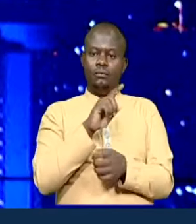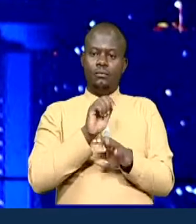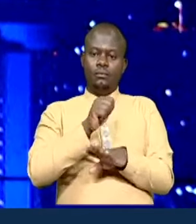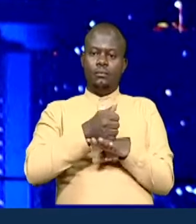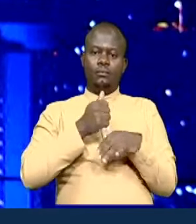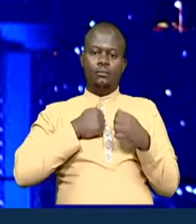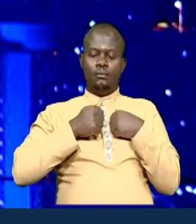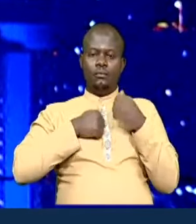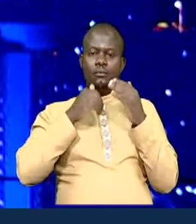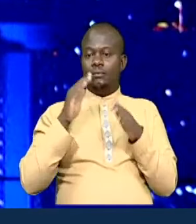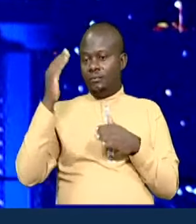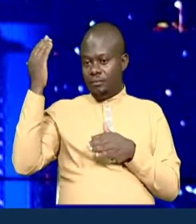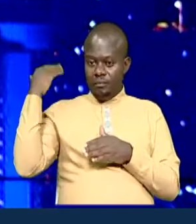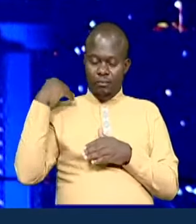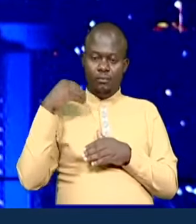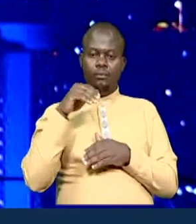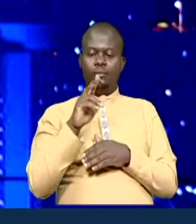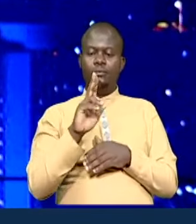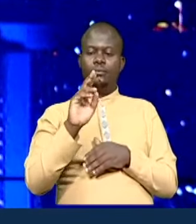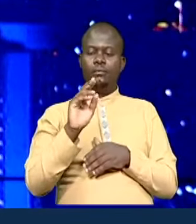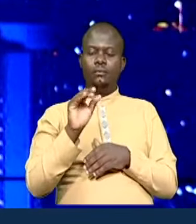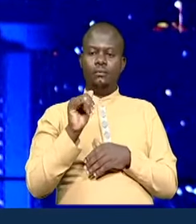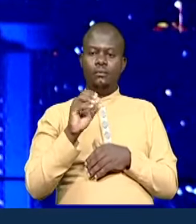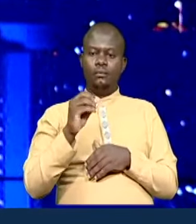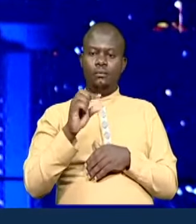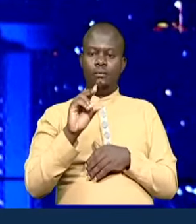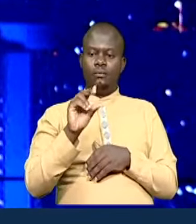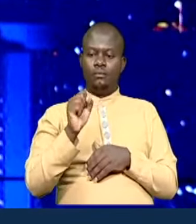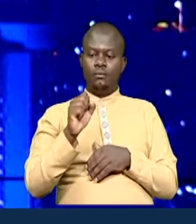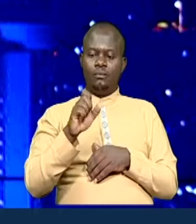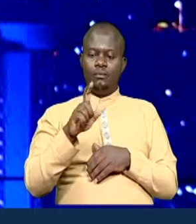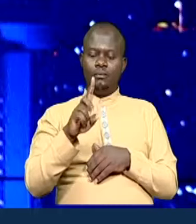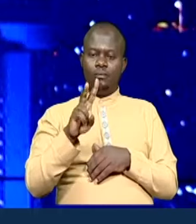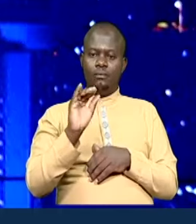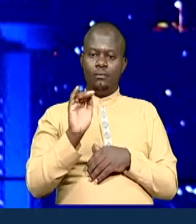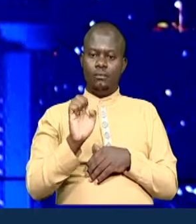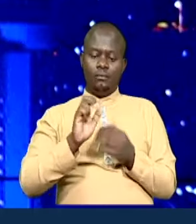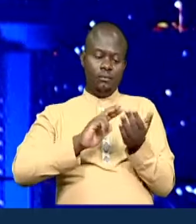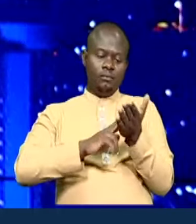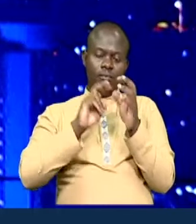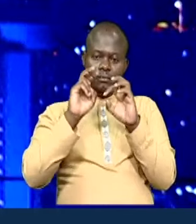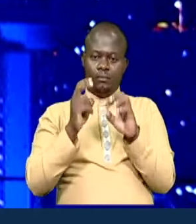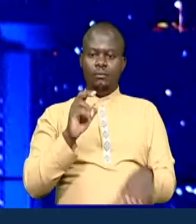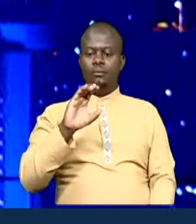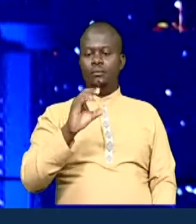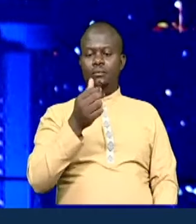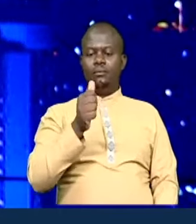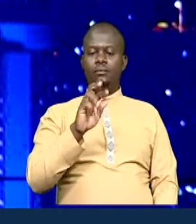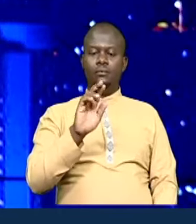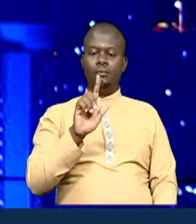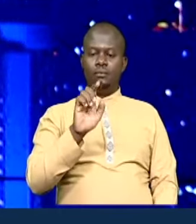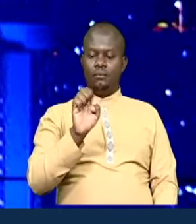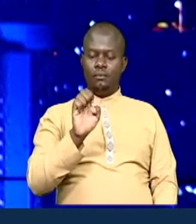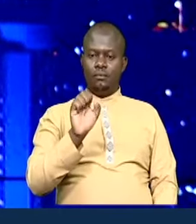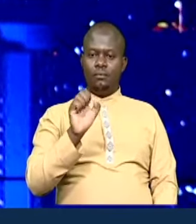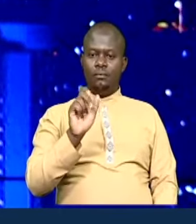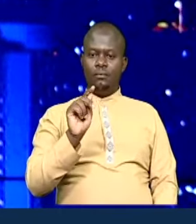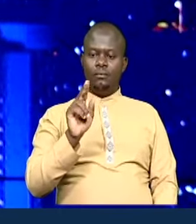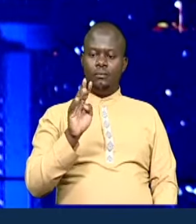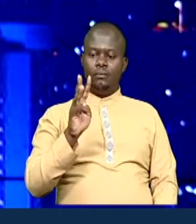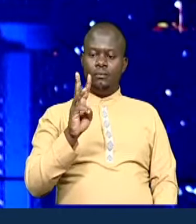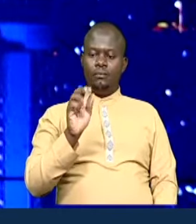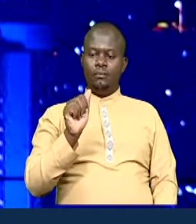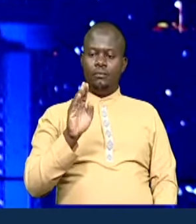Rwanda n'icyahoze ari Yugoslavia bwemeje ko Charles kubwabona Charles ryandikayo bari